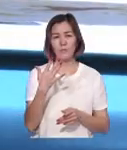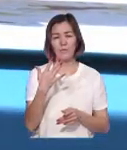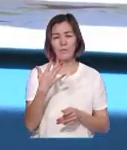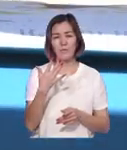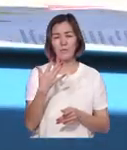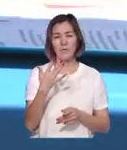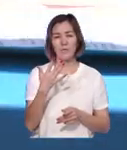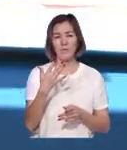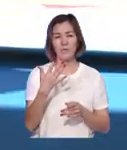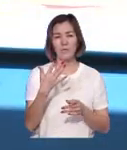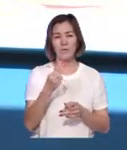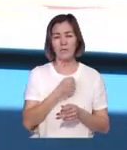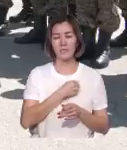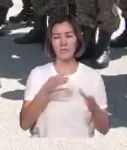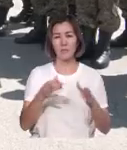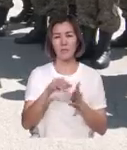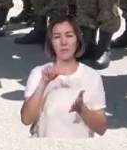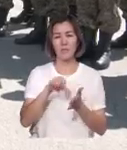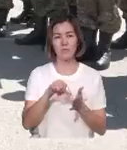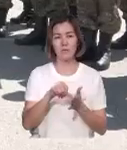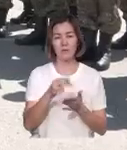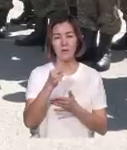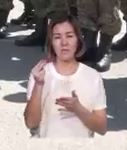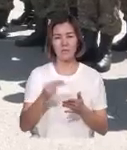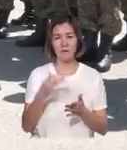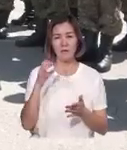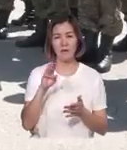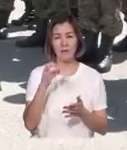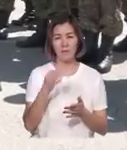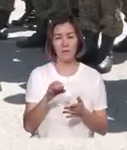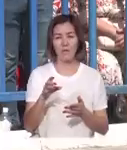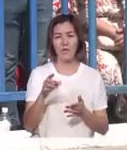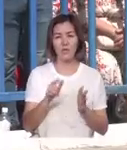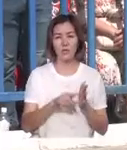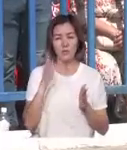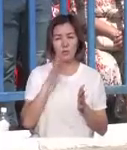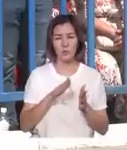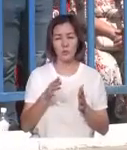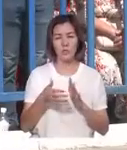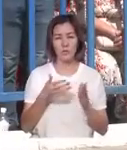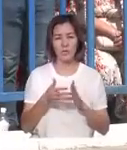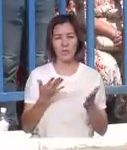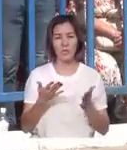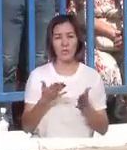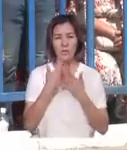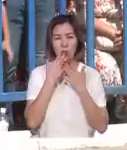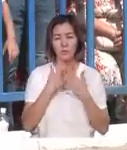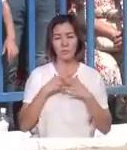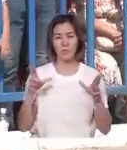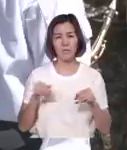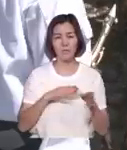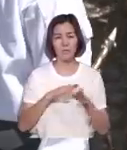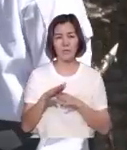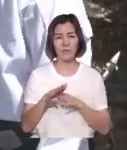Шымкент, Қызылорда, Алматы, Тараз, Түркістан және Абай облыстарына шақыртылған. Сап түзеген сарбаздардың семсер сүйіп серт берген мерейлі